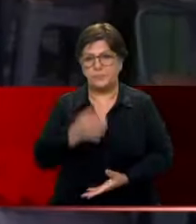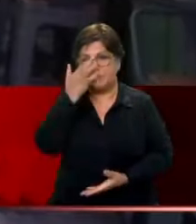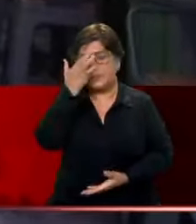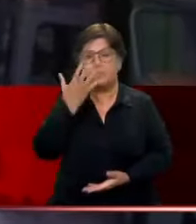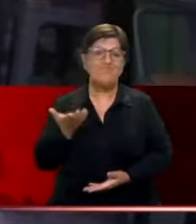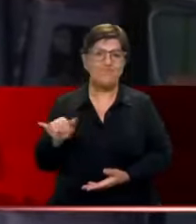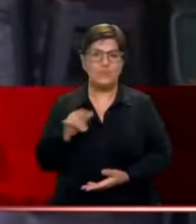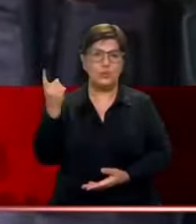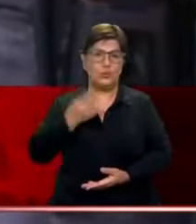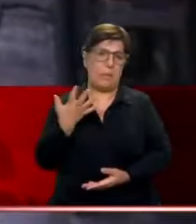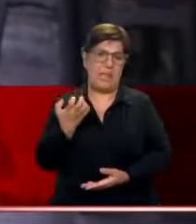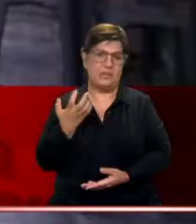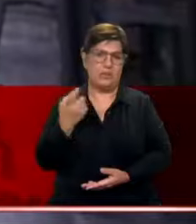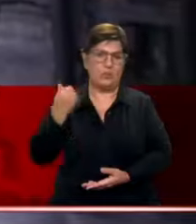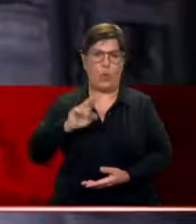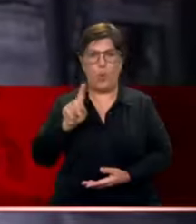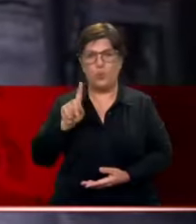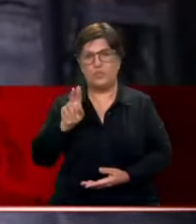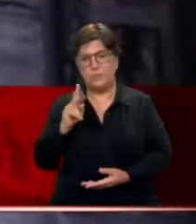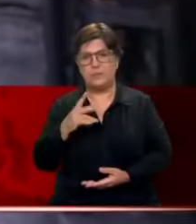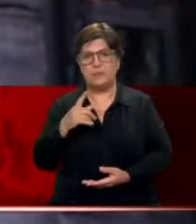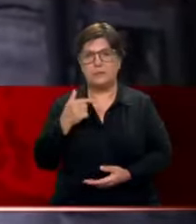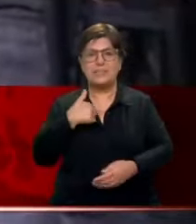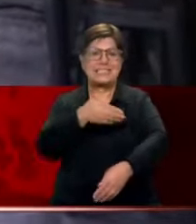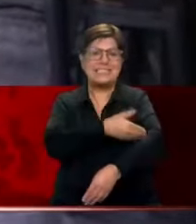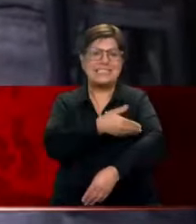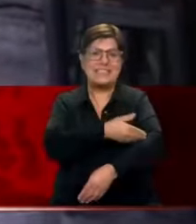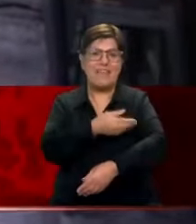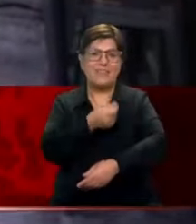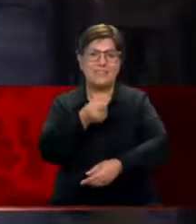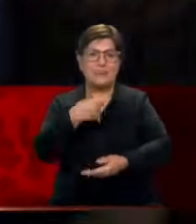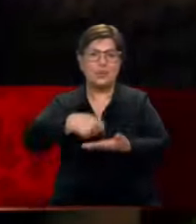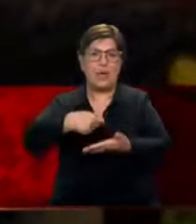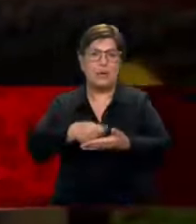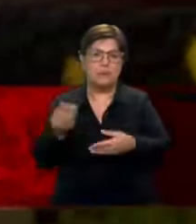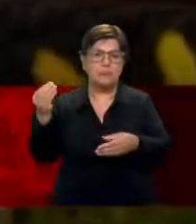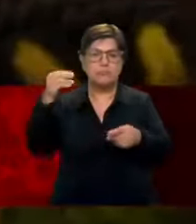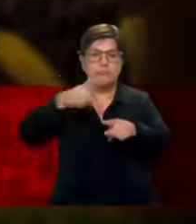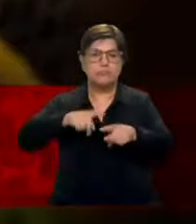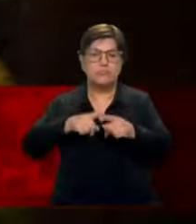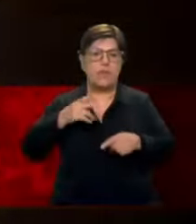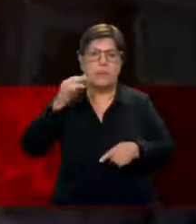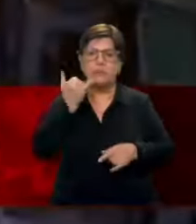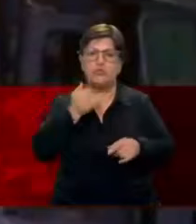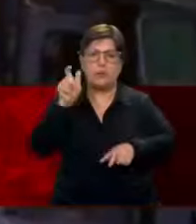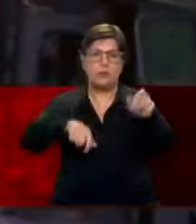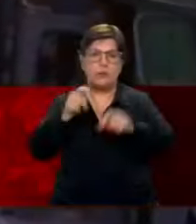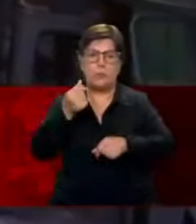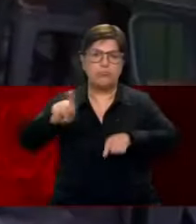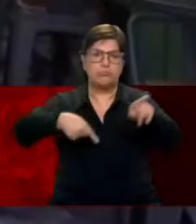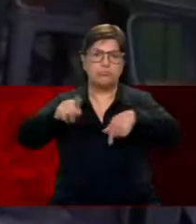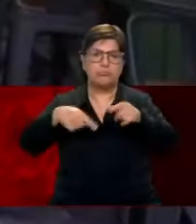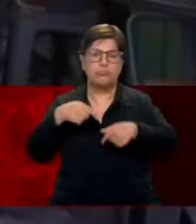Yani yaklaşık %5 veya %10 olacak şekilde servis ücretine yansıtmalar oluyor. Genellikle bu yabancı müşterilere daha fazla oluyor. Bu